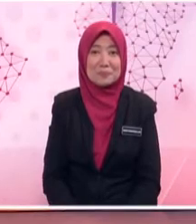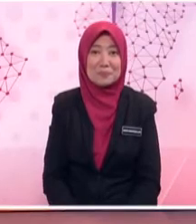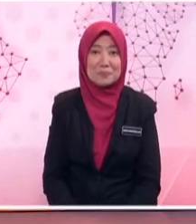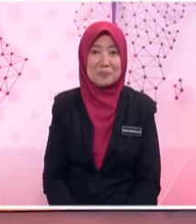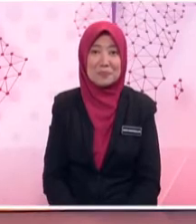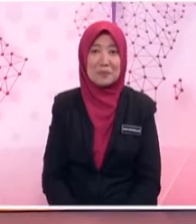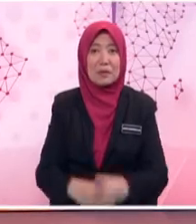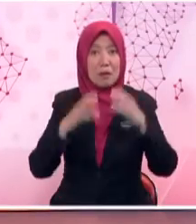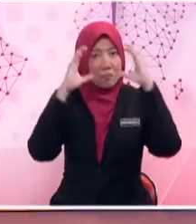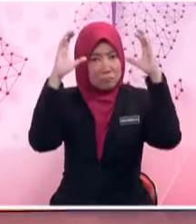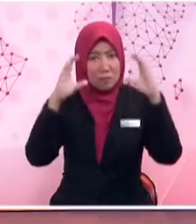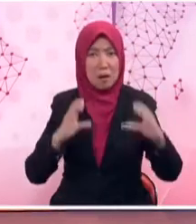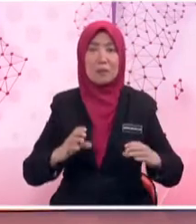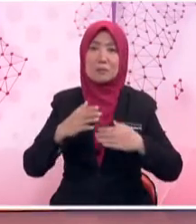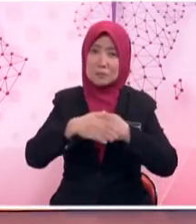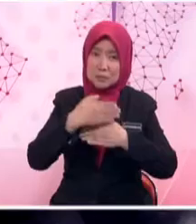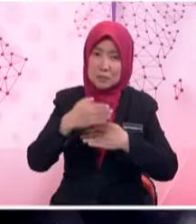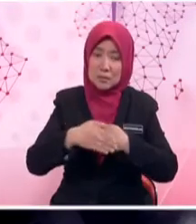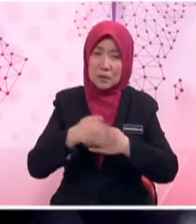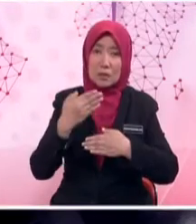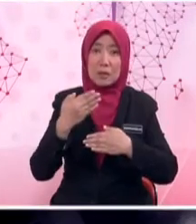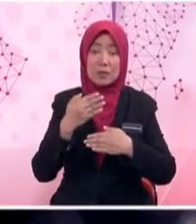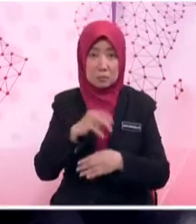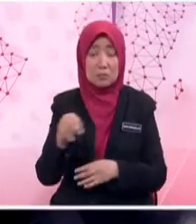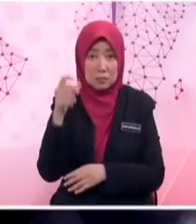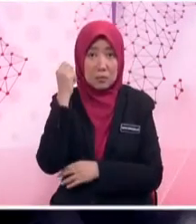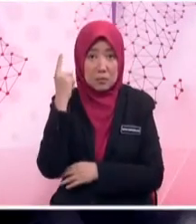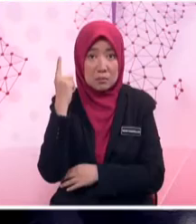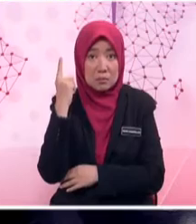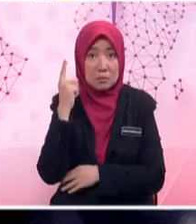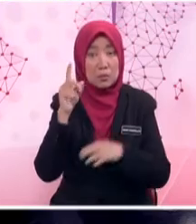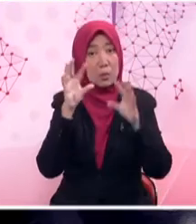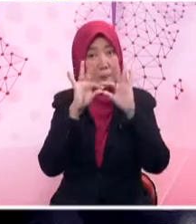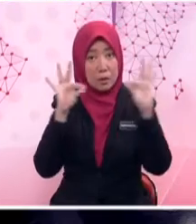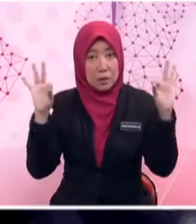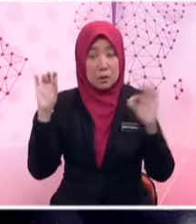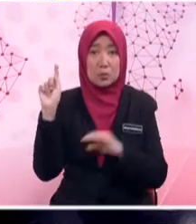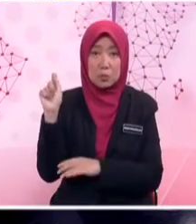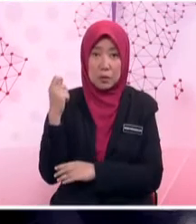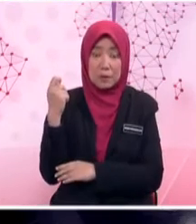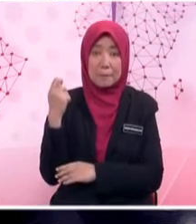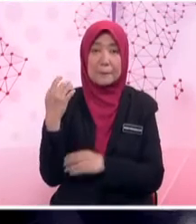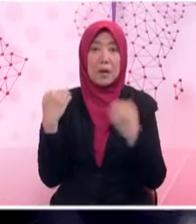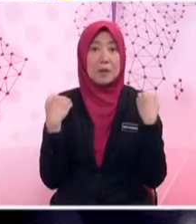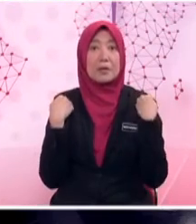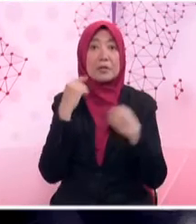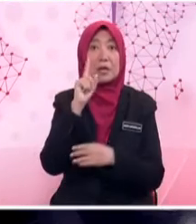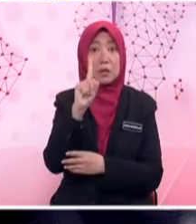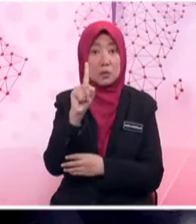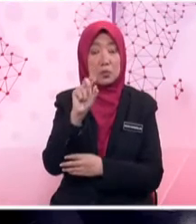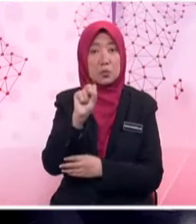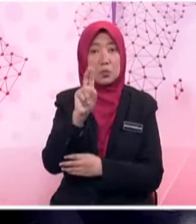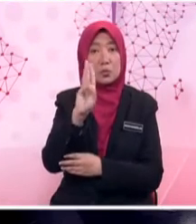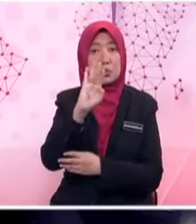Cara yang paling mudah ya, cikgu. Ya, murid-murid sudah faham sekarang. Ayat tunggal mempunyai satu subjek